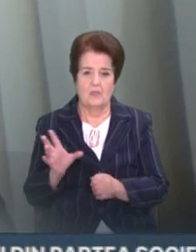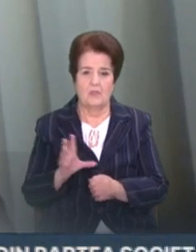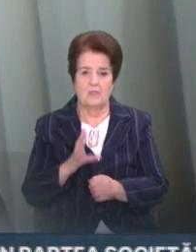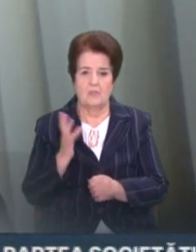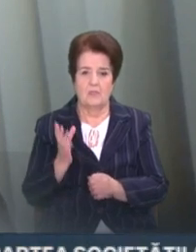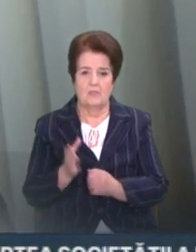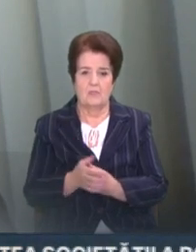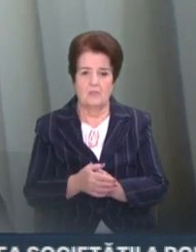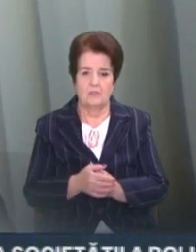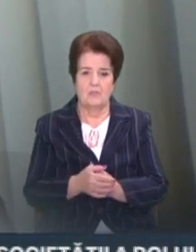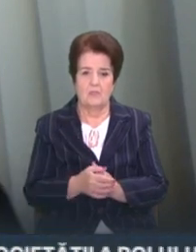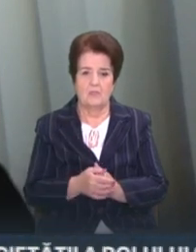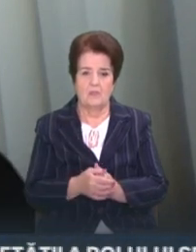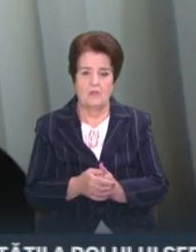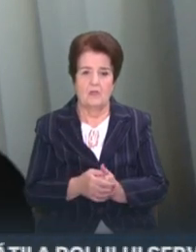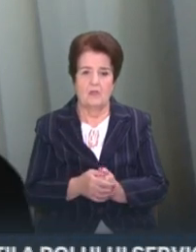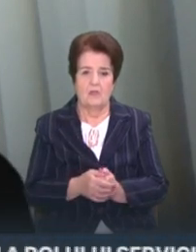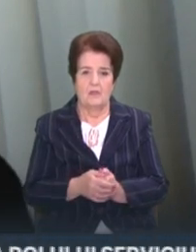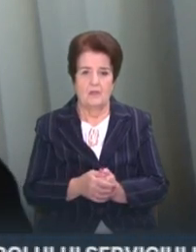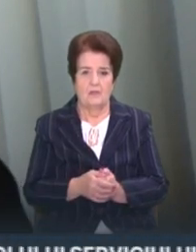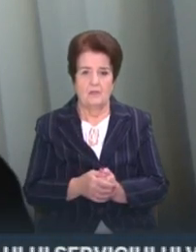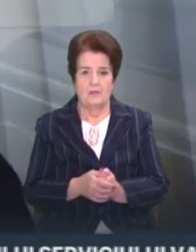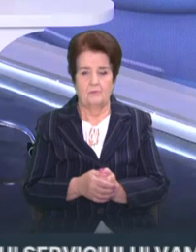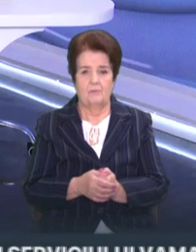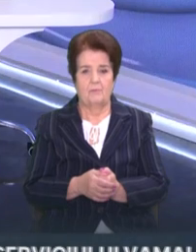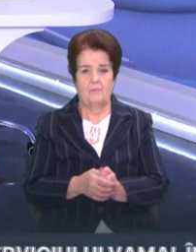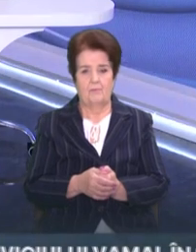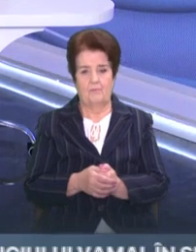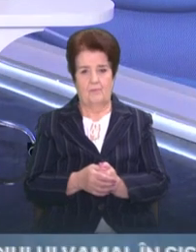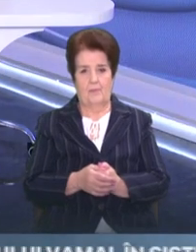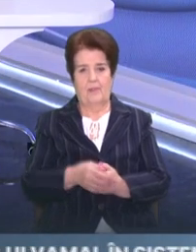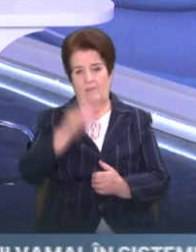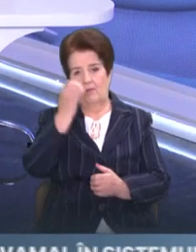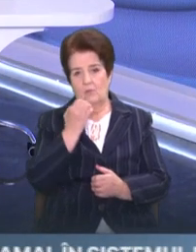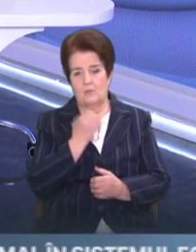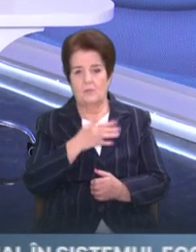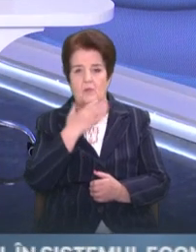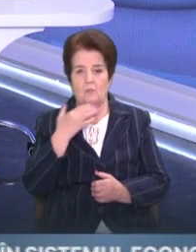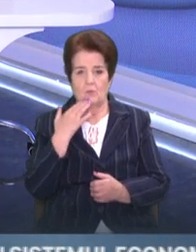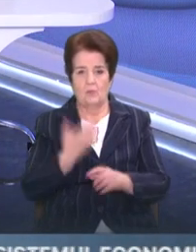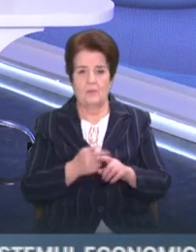consumul acolo unde putem să-l facem. Trebuie să fim înțelegători. Vă mulțumim mult pentru